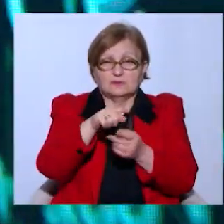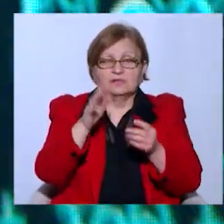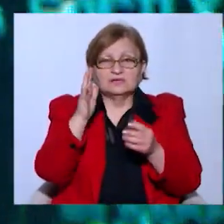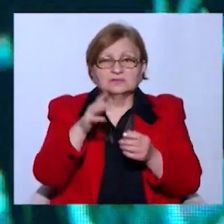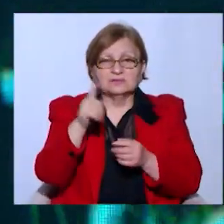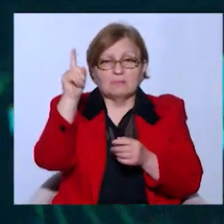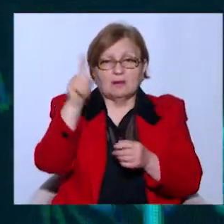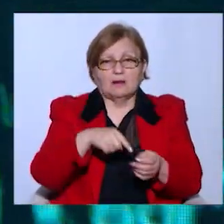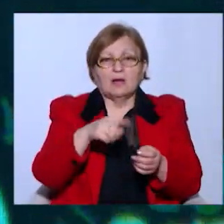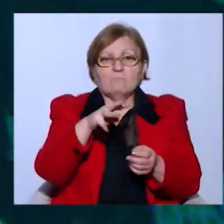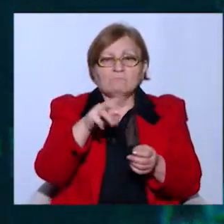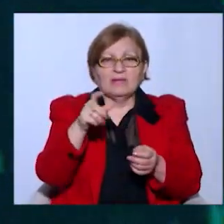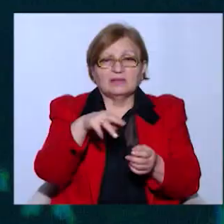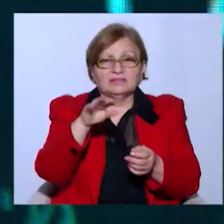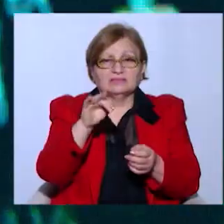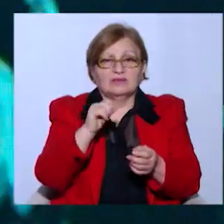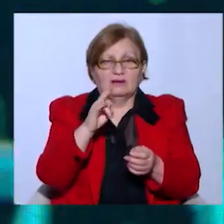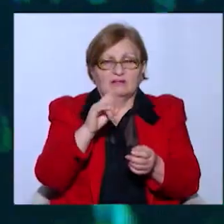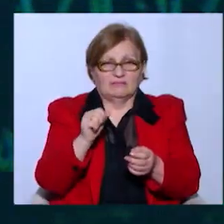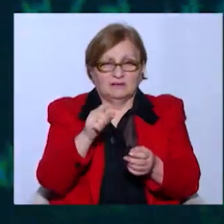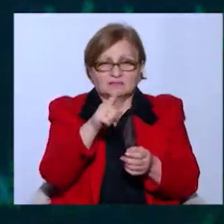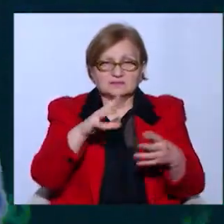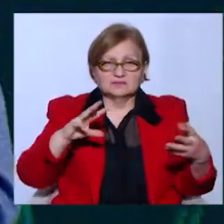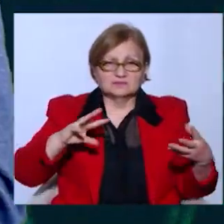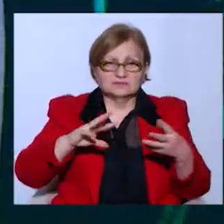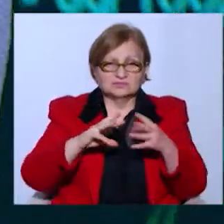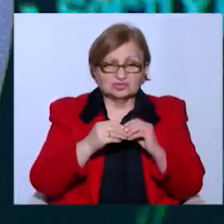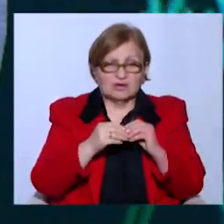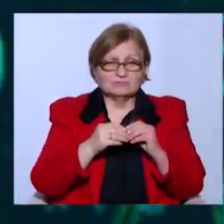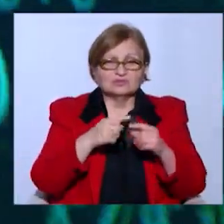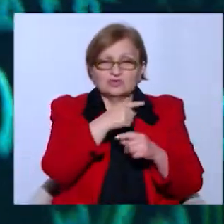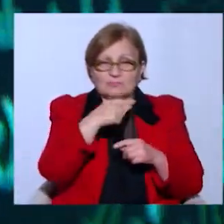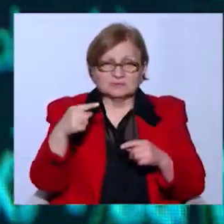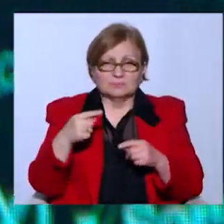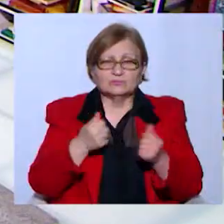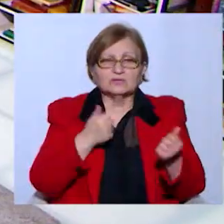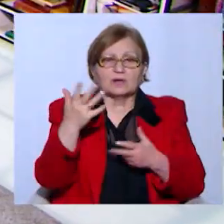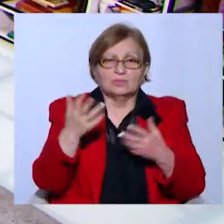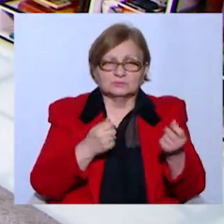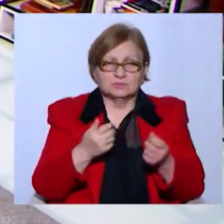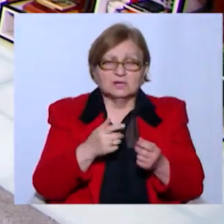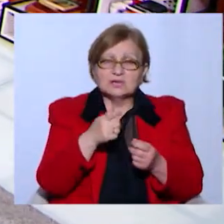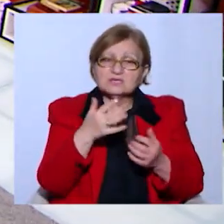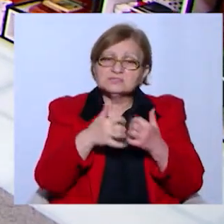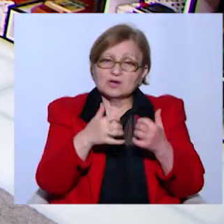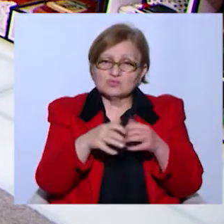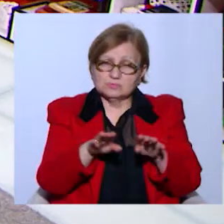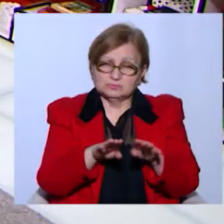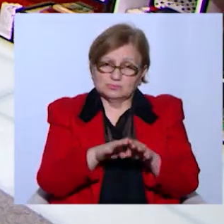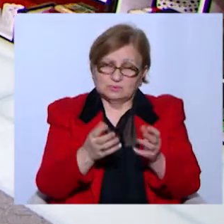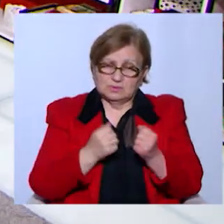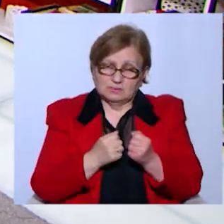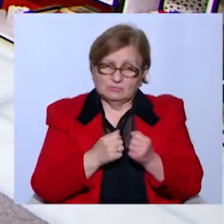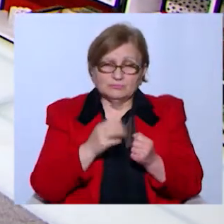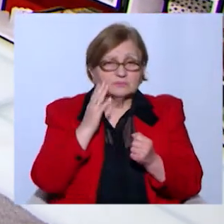მედიანა, როგორც ხედავთ და როგორც ნახეთ, იგი ჯამი შეფარდებული რაოდენობასთან, ანუ საშუალო სტოლი გამოვიდა და ეს მართლაც ასე